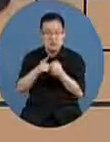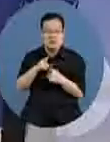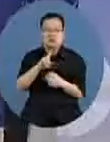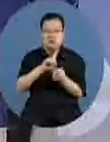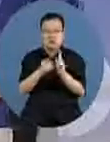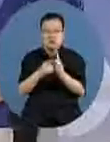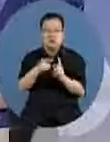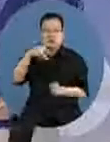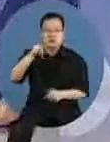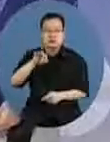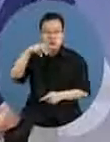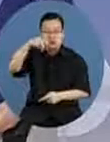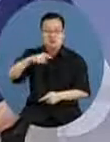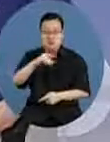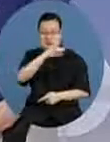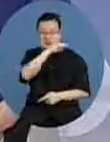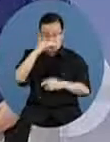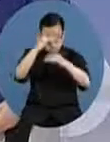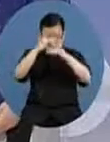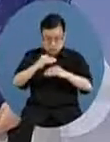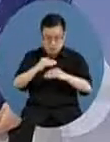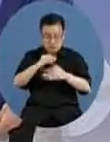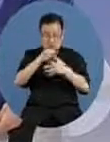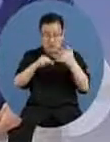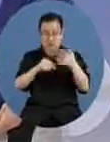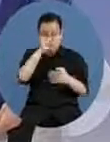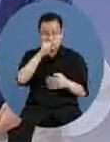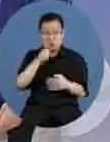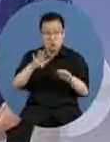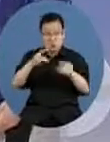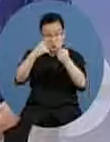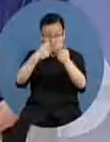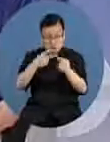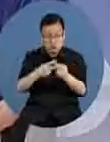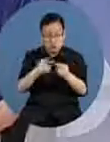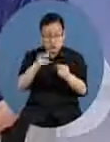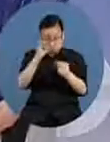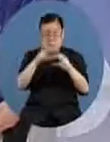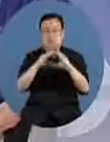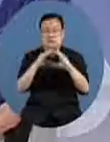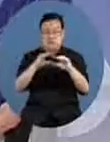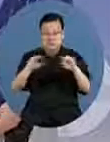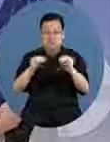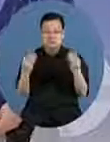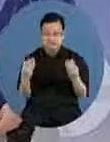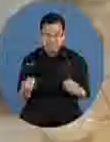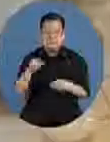정수가 되겠습니다. 네, 두 문제 풀어보았는데요. 다음 주 문제 화면을 통해서 보시겠습니다.